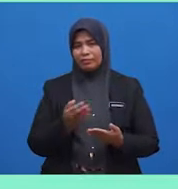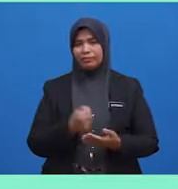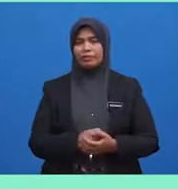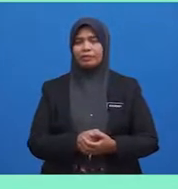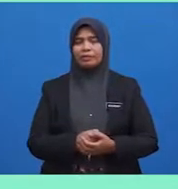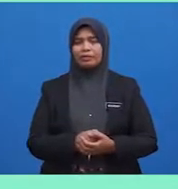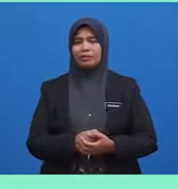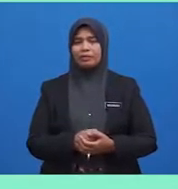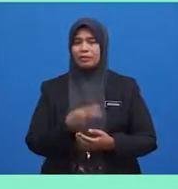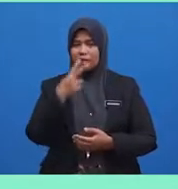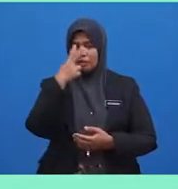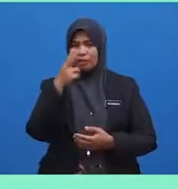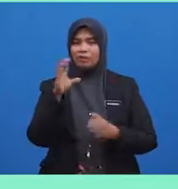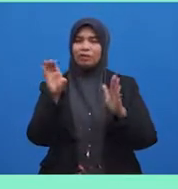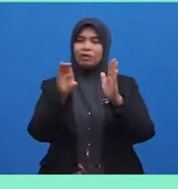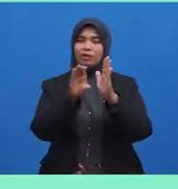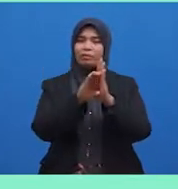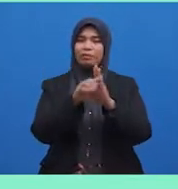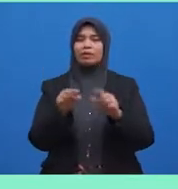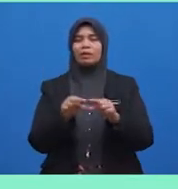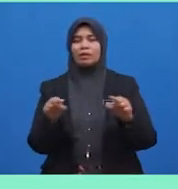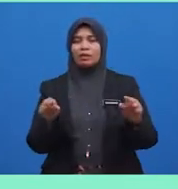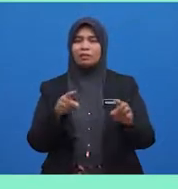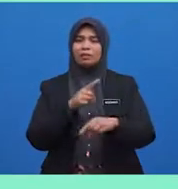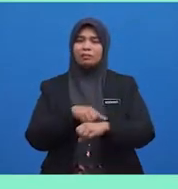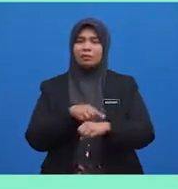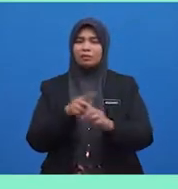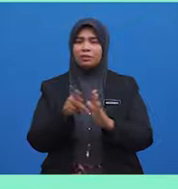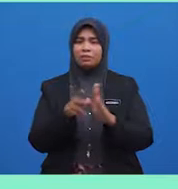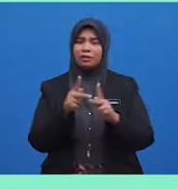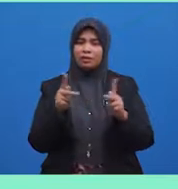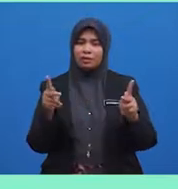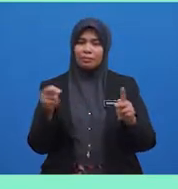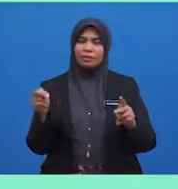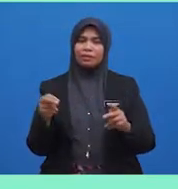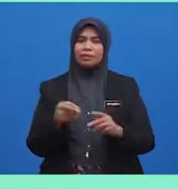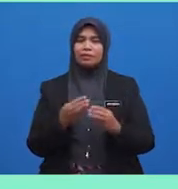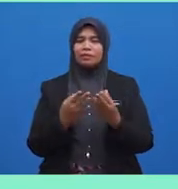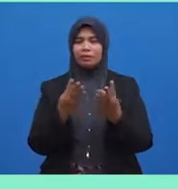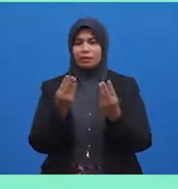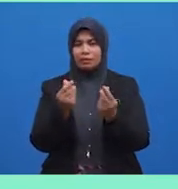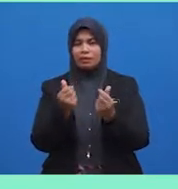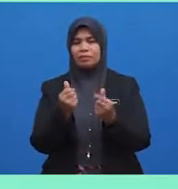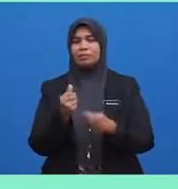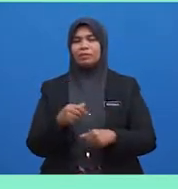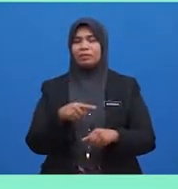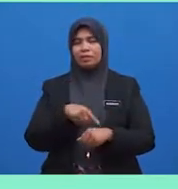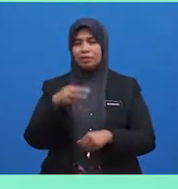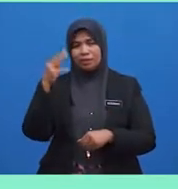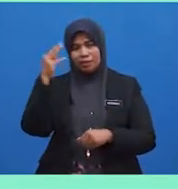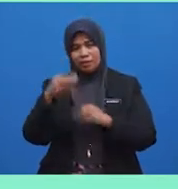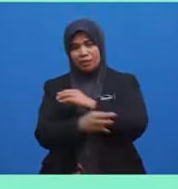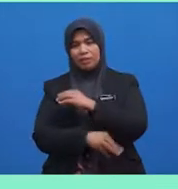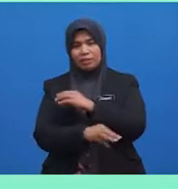Perhatikan carta garis masa perkembangan perlombongan biji timah di negeri-negeri Melayu.